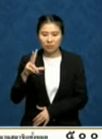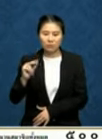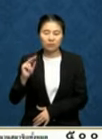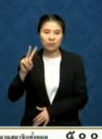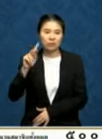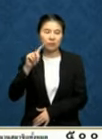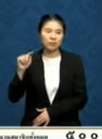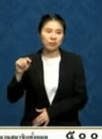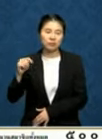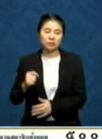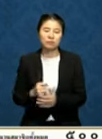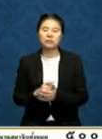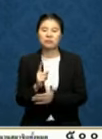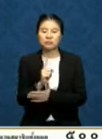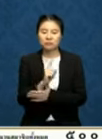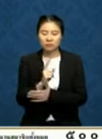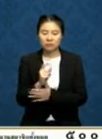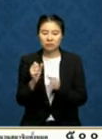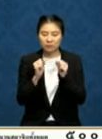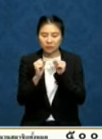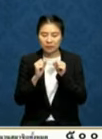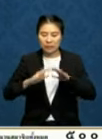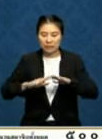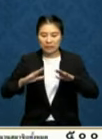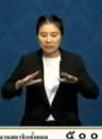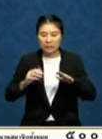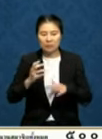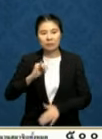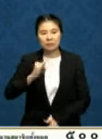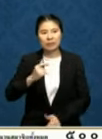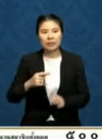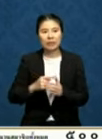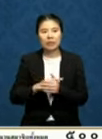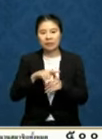32% ที่น่ากลัวมากกว่านั้นก็คือเสี่ยงฆ่าตัวตายค่ะ